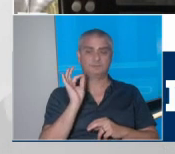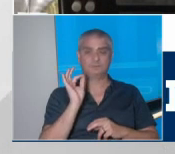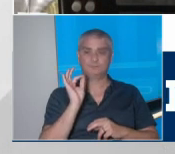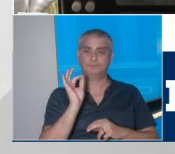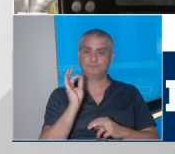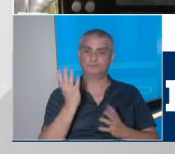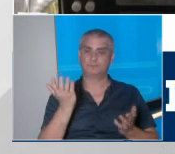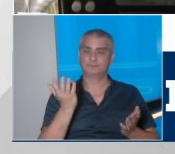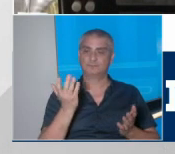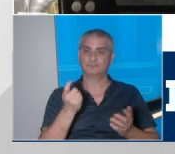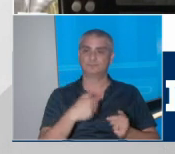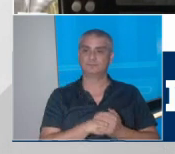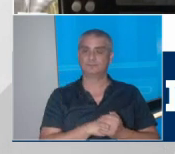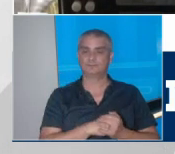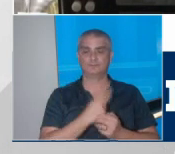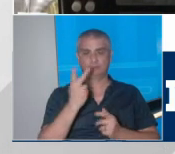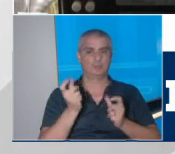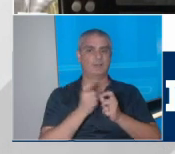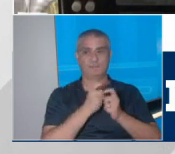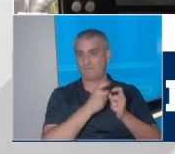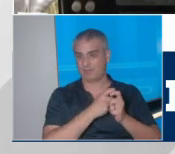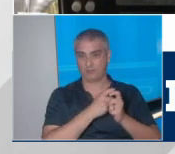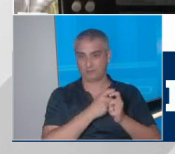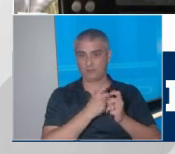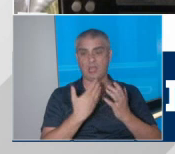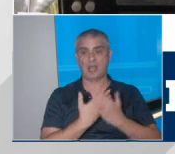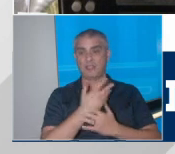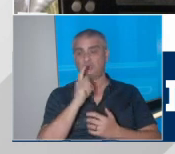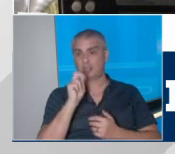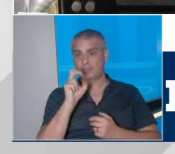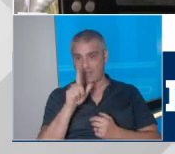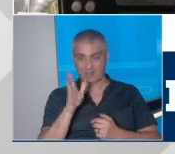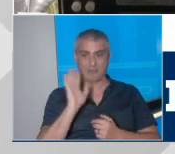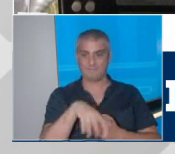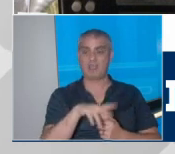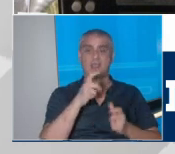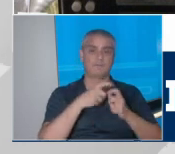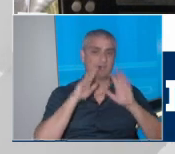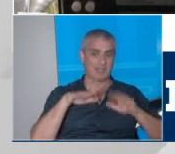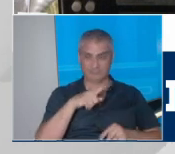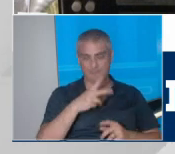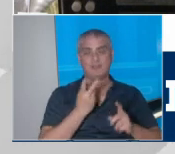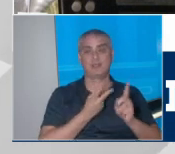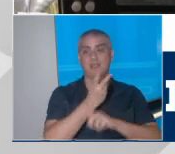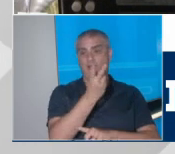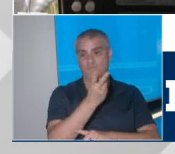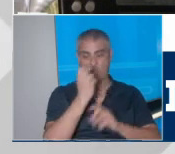יש סיכוי שבעצם שתי המפלגות, שזה חדש תל וגם רם,